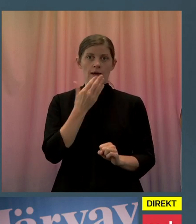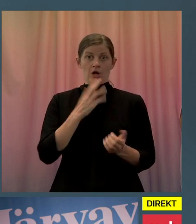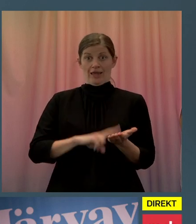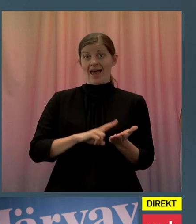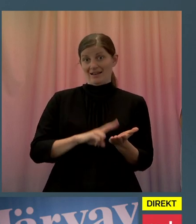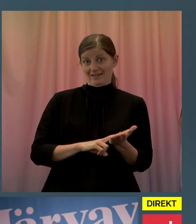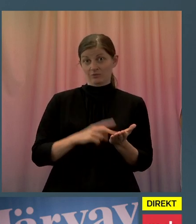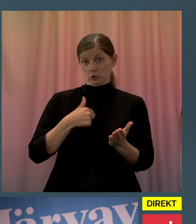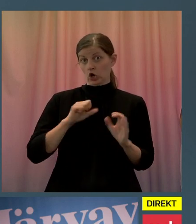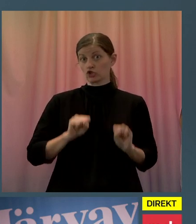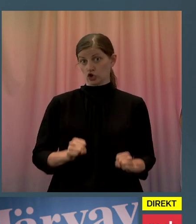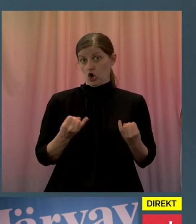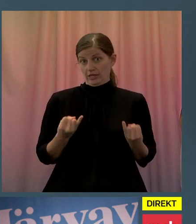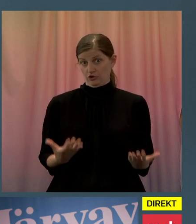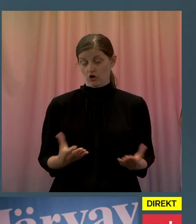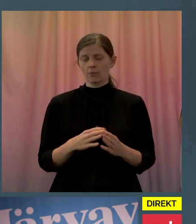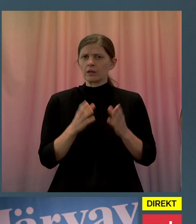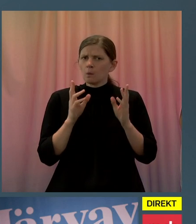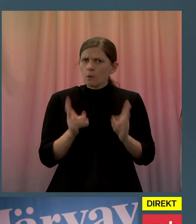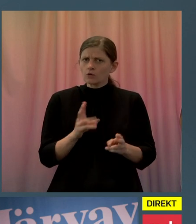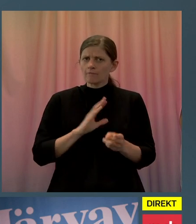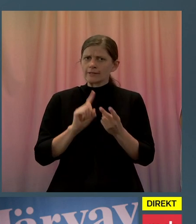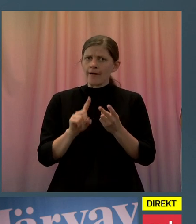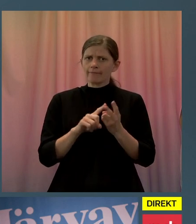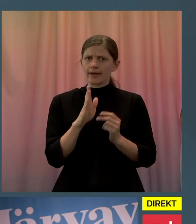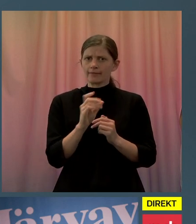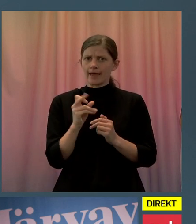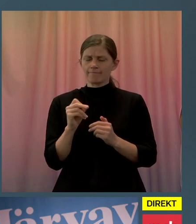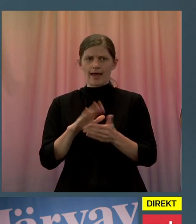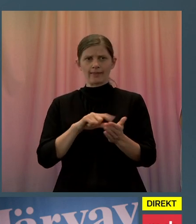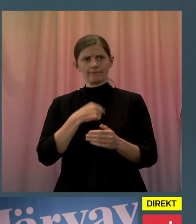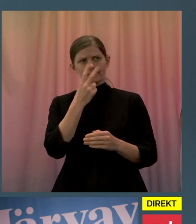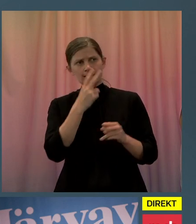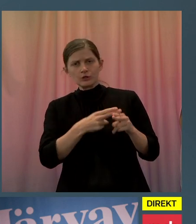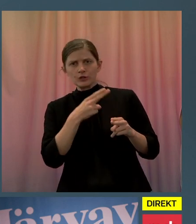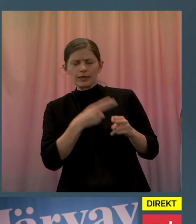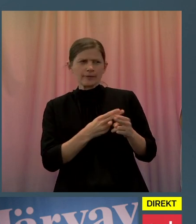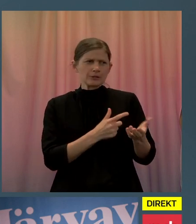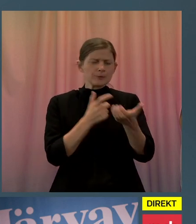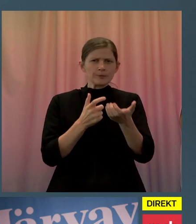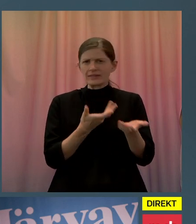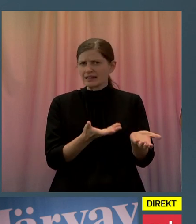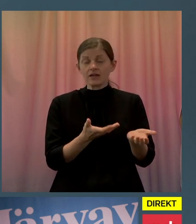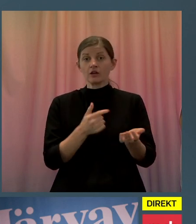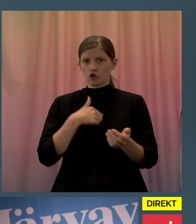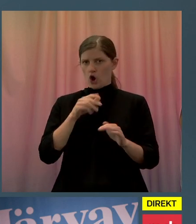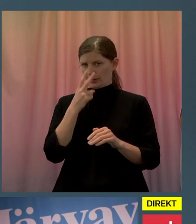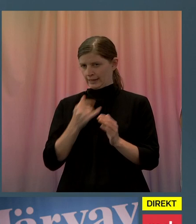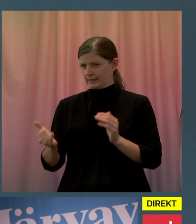idag. Men det finns också ett Järva, bortom löpsedlar och skjutningar. Jag har sett kraften som finns